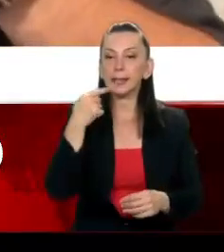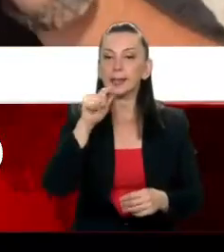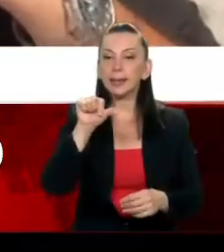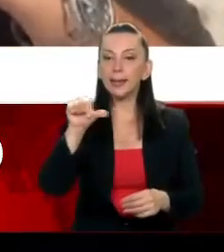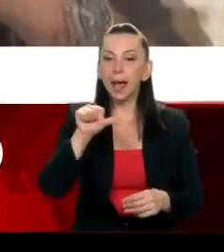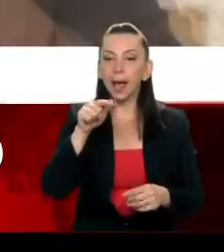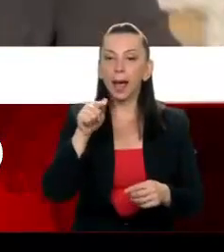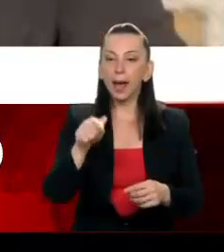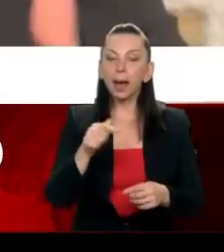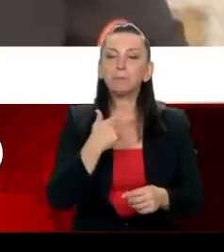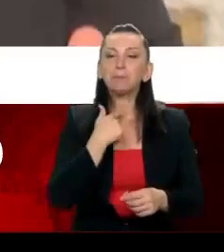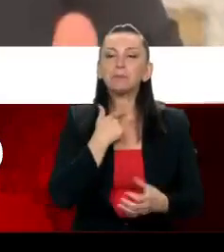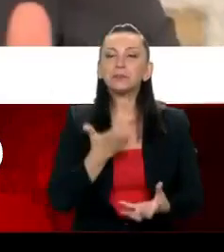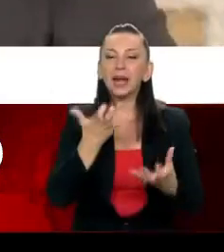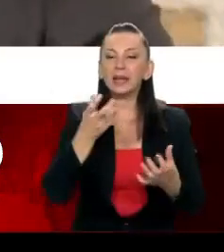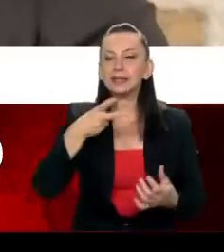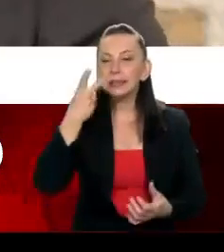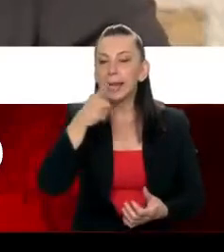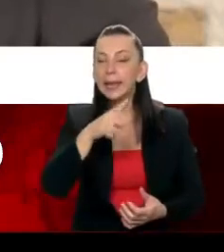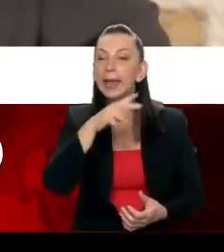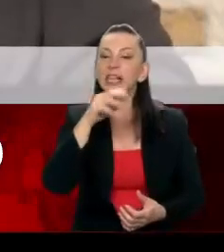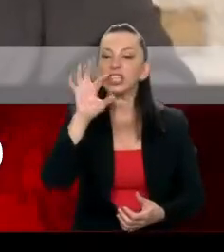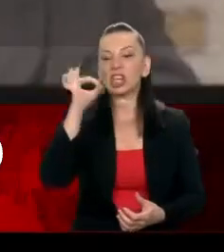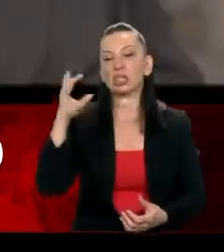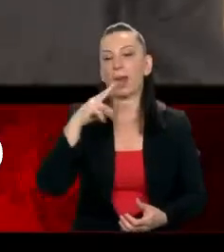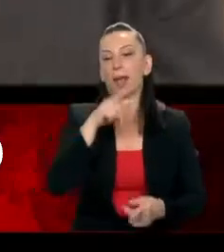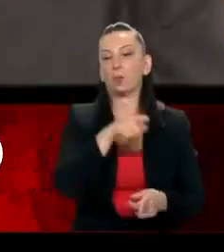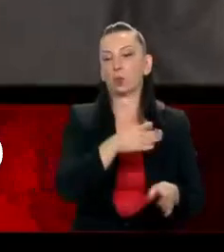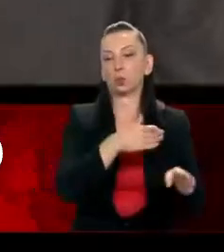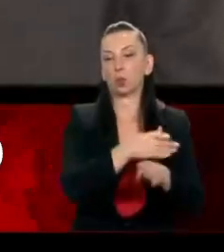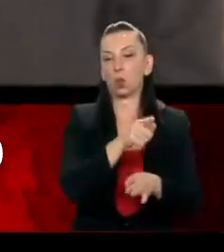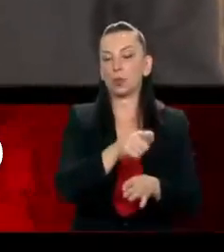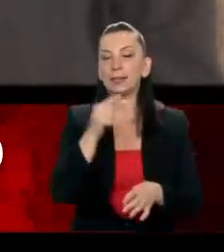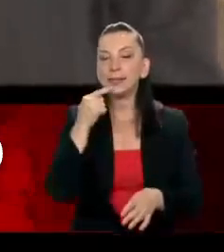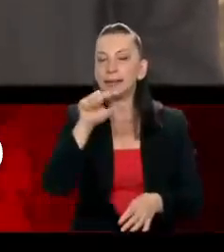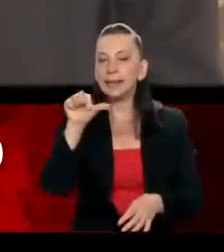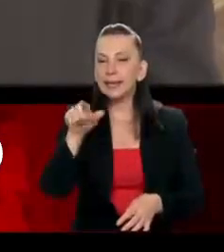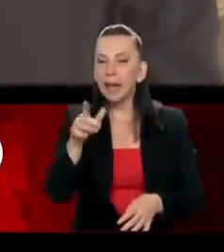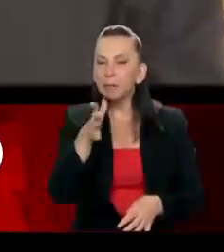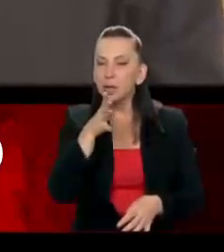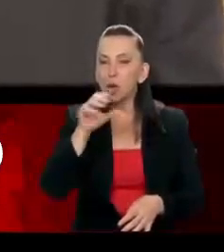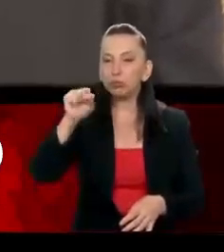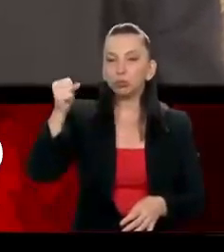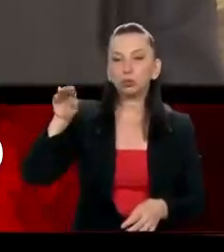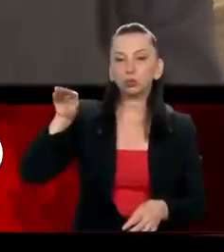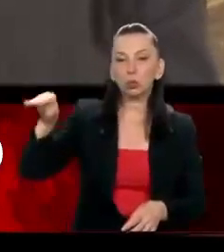yakıp geçer. Rengi sarıyla yeşil arasında gezer. Biz zeytinyağını bildiğimiz